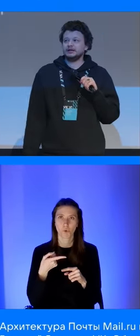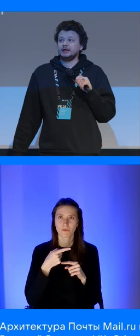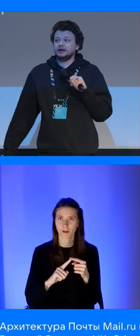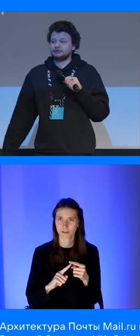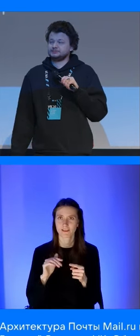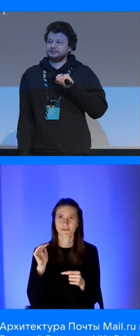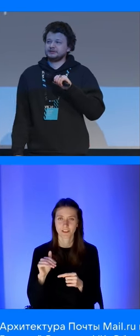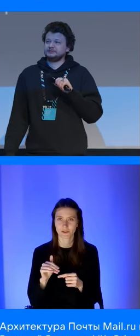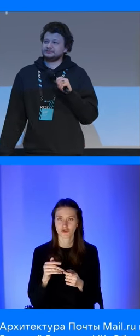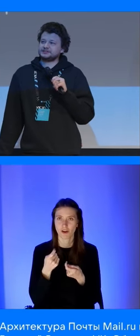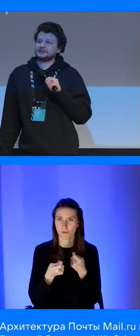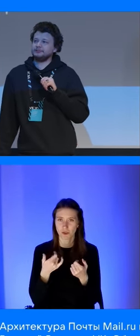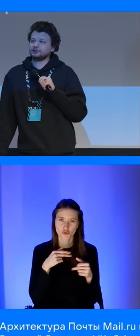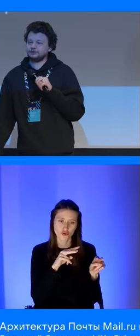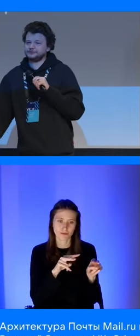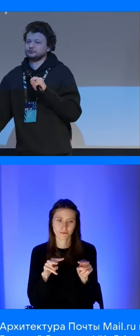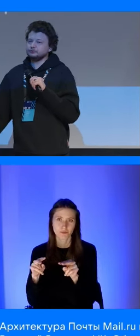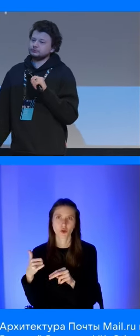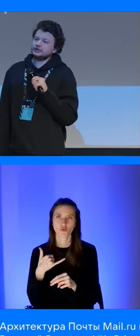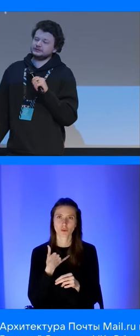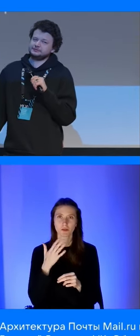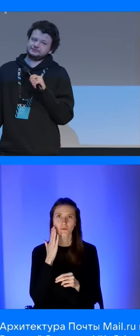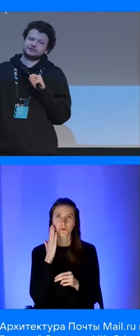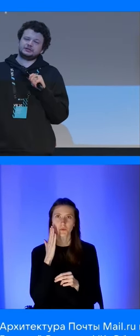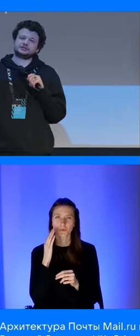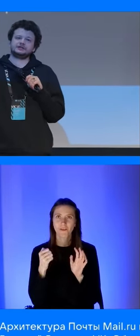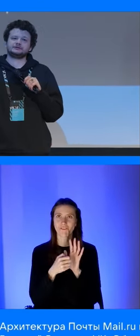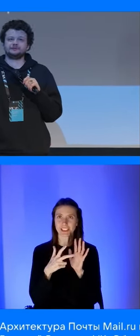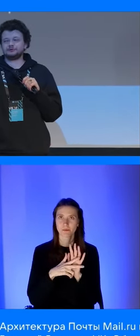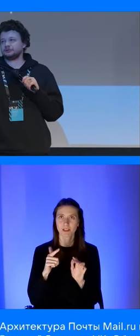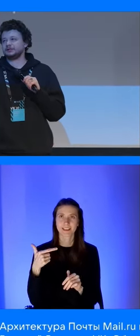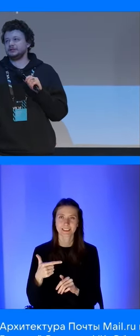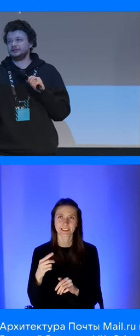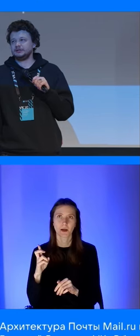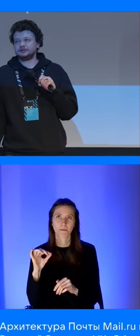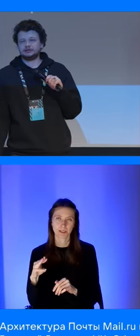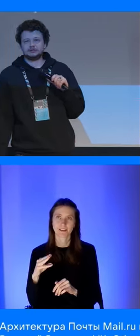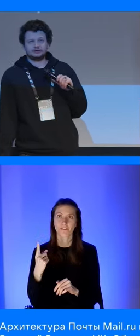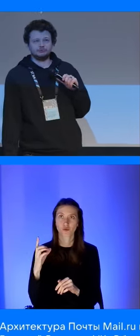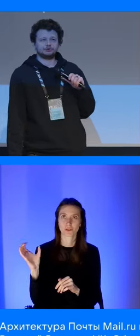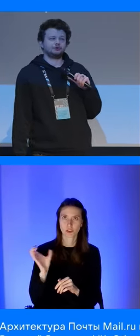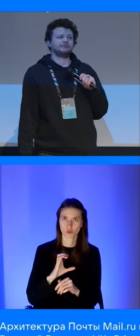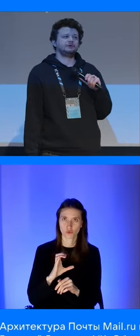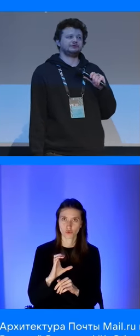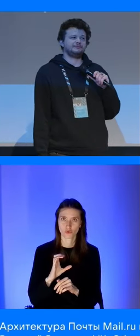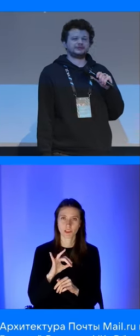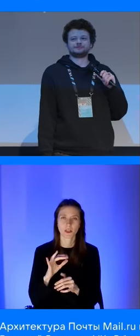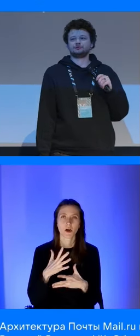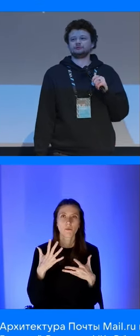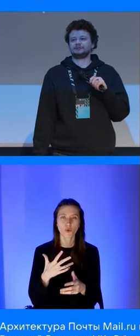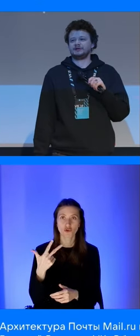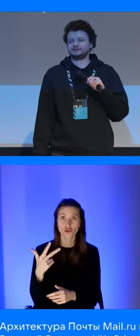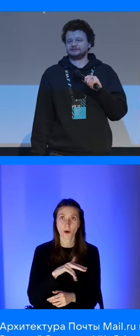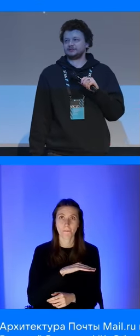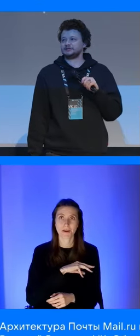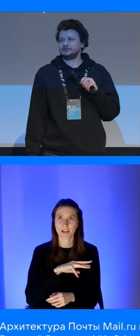мониторить. У нас примерно 18 гигабит логов в секунду от всех наших сервисов идет, и больше 3 миллионов метрик в